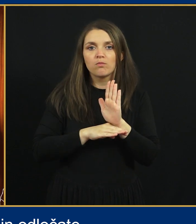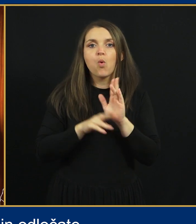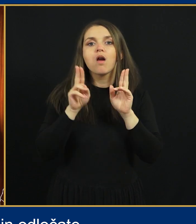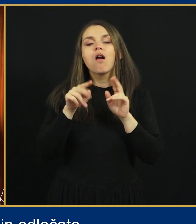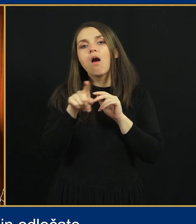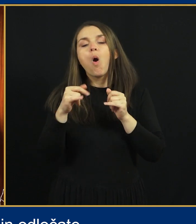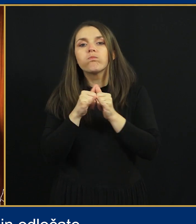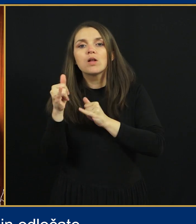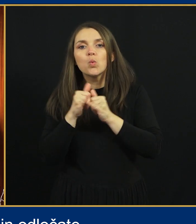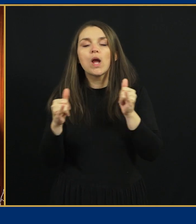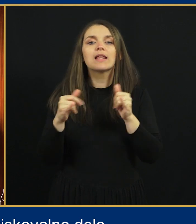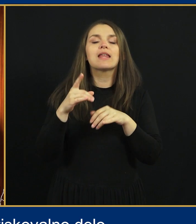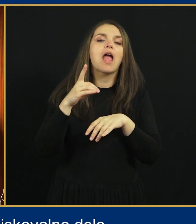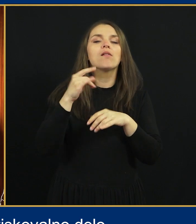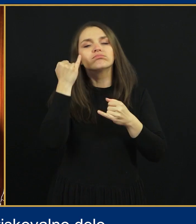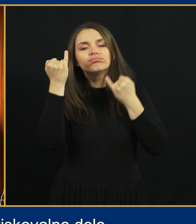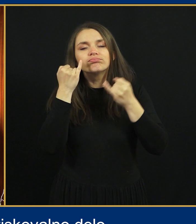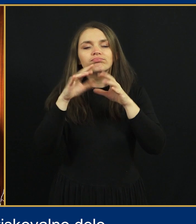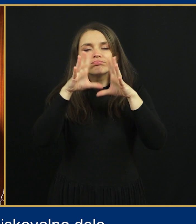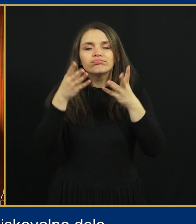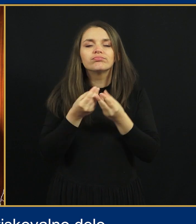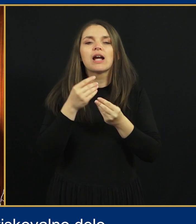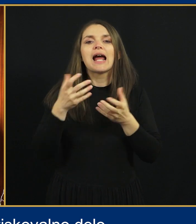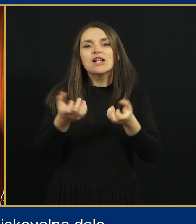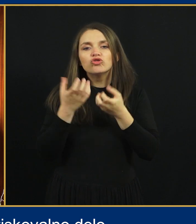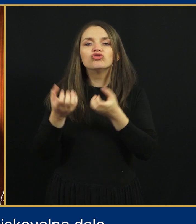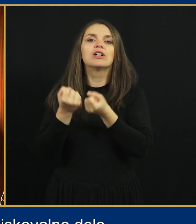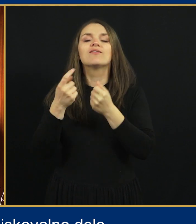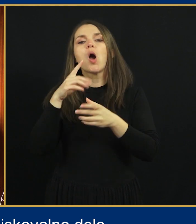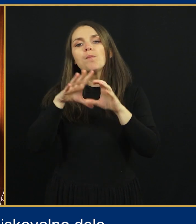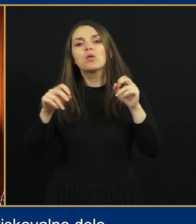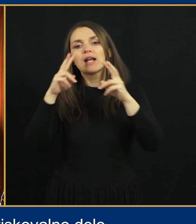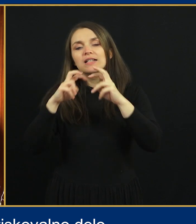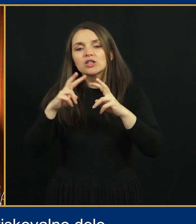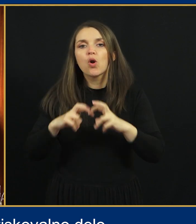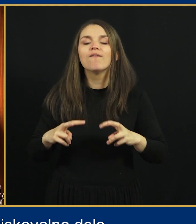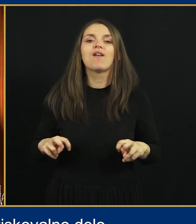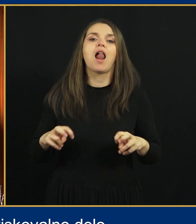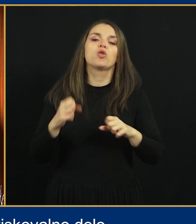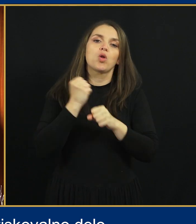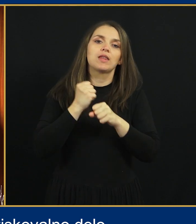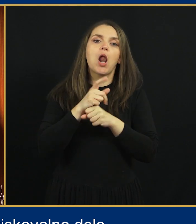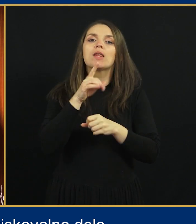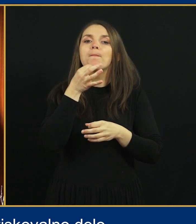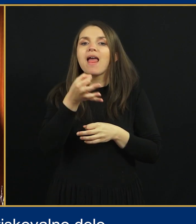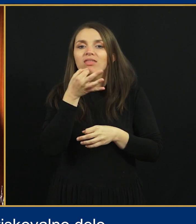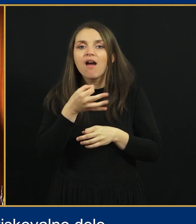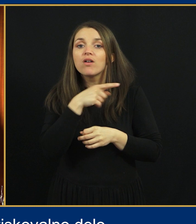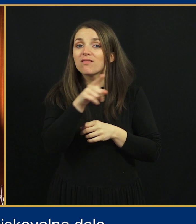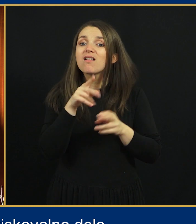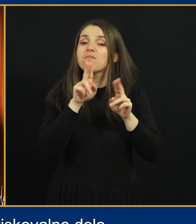programih, oblikujete doktrinarne rešitve, opravljate raziskovalno delo in predavate slušateljem